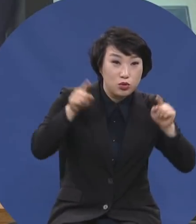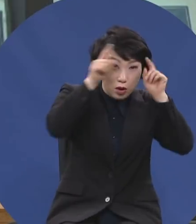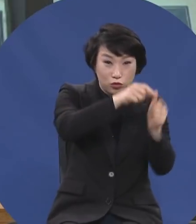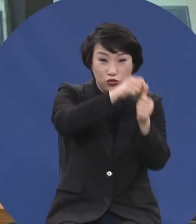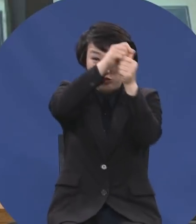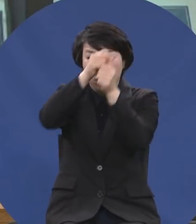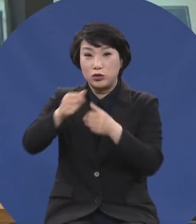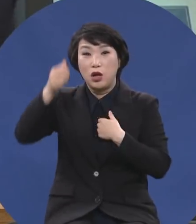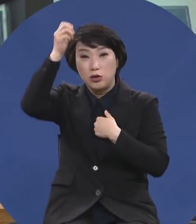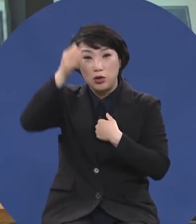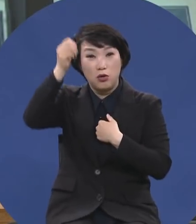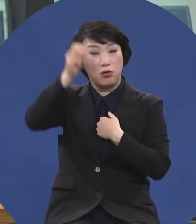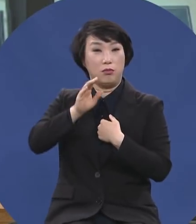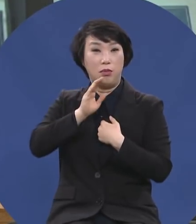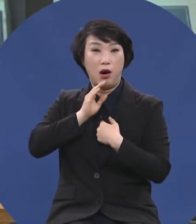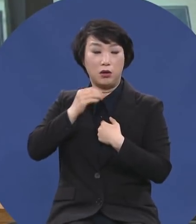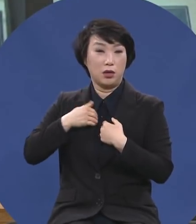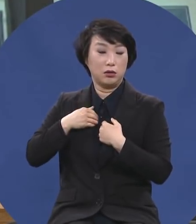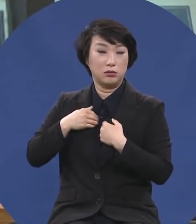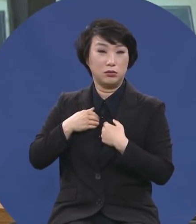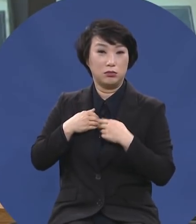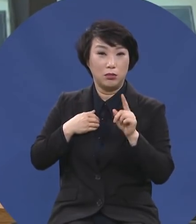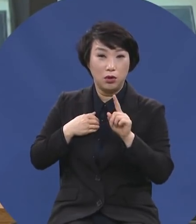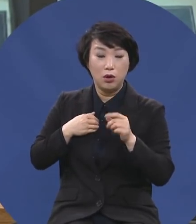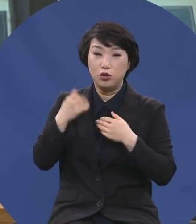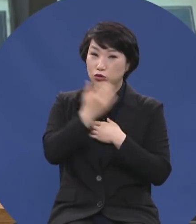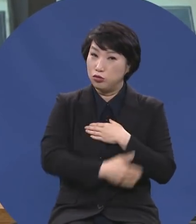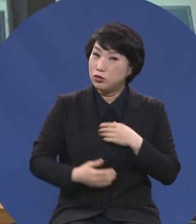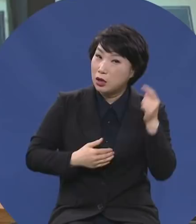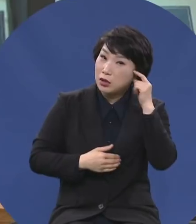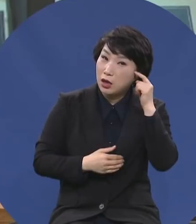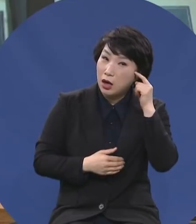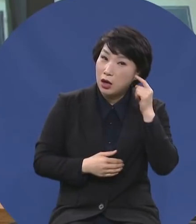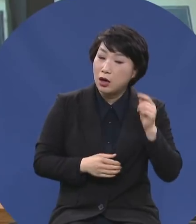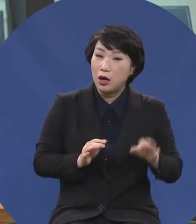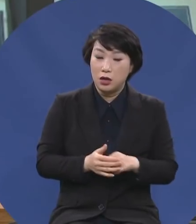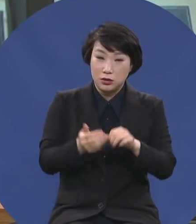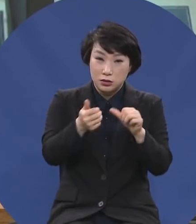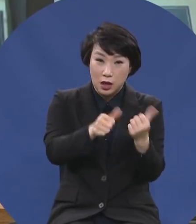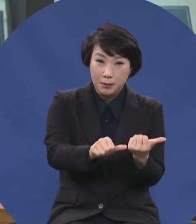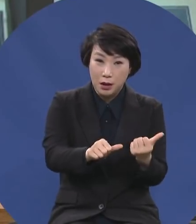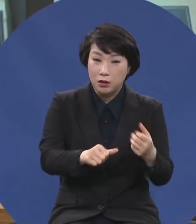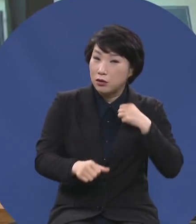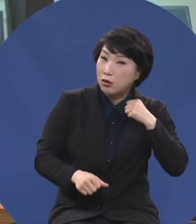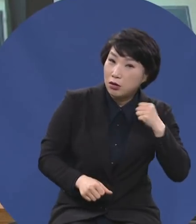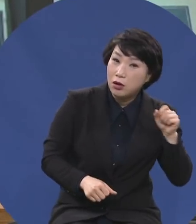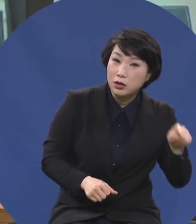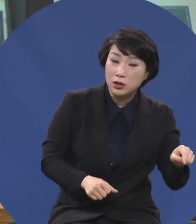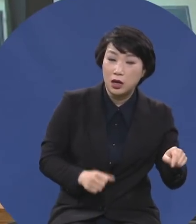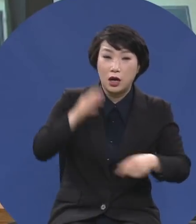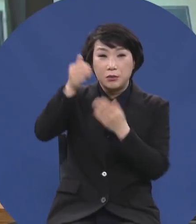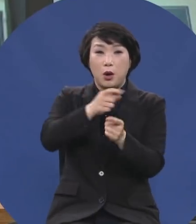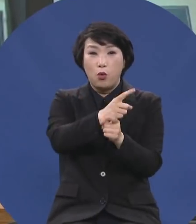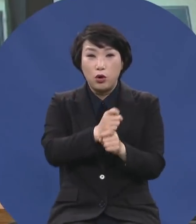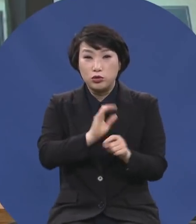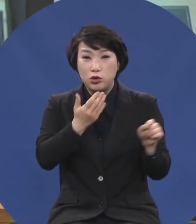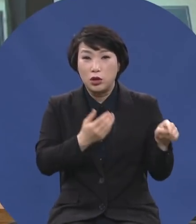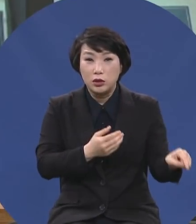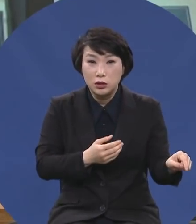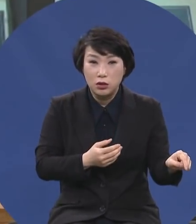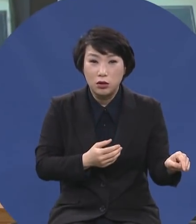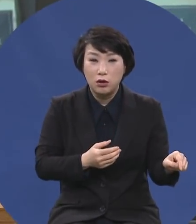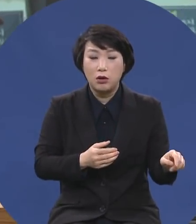구원받은 내 영혼을 절대로 육신의 생각대로 사망으로 끌고 가는 하나님의 원수가